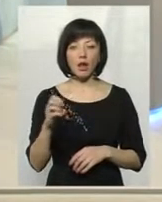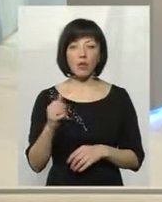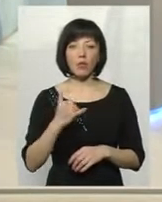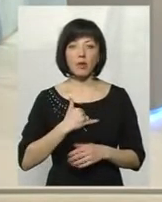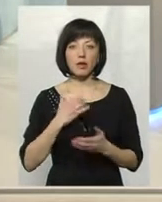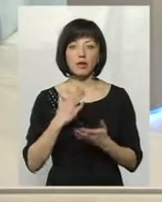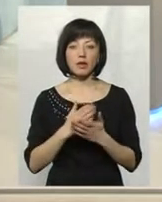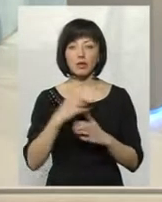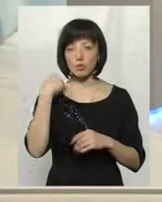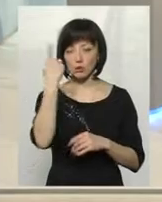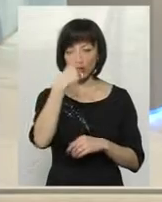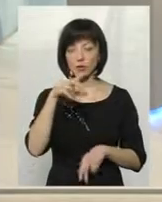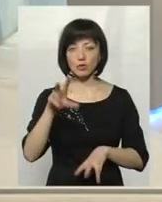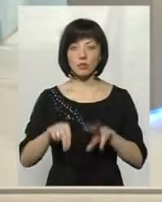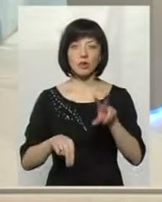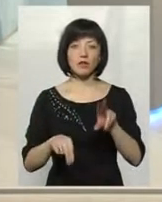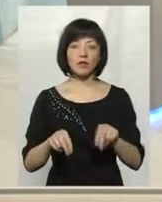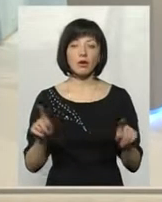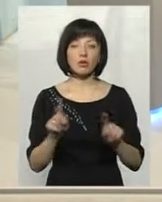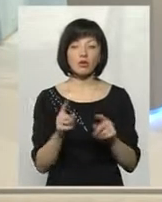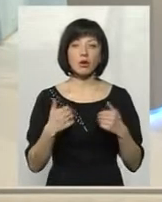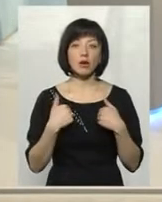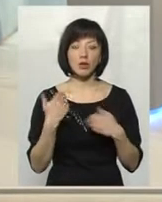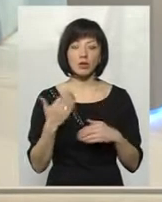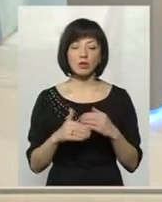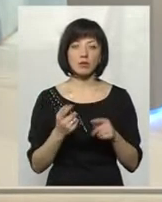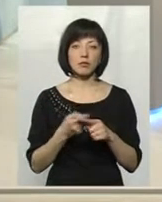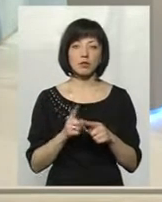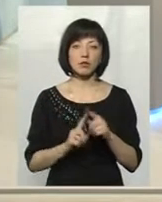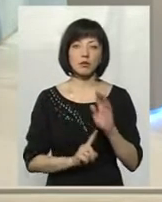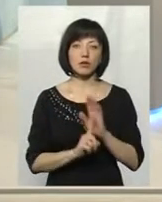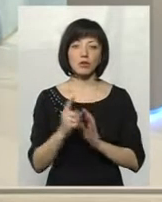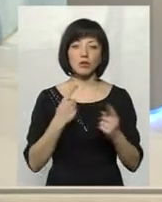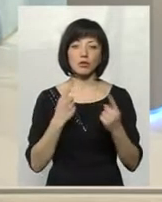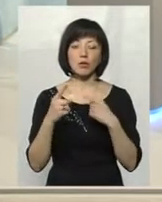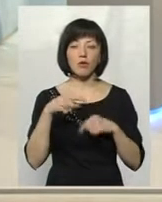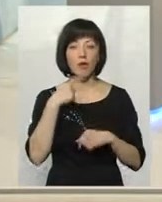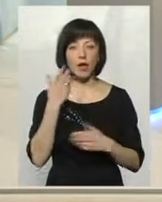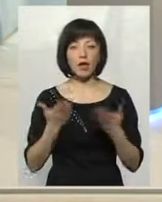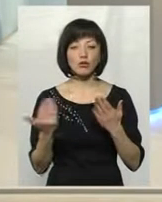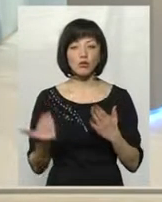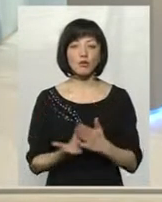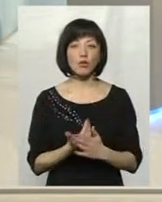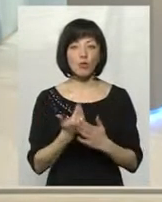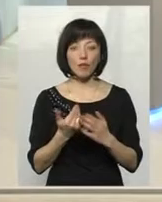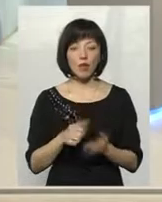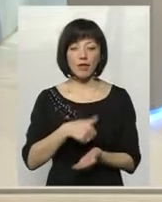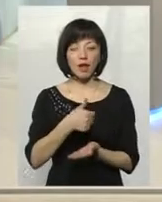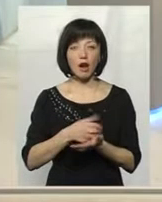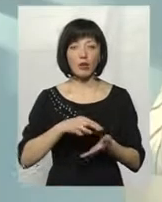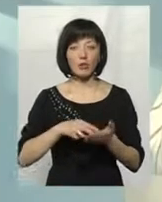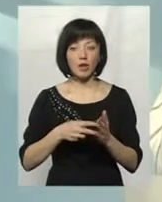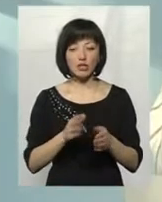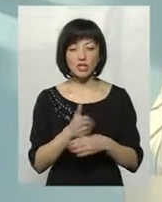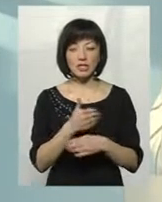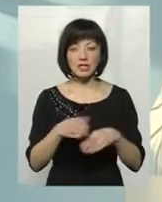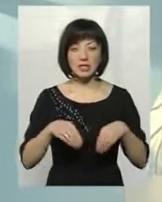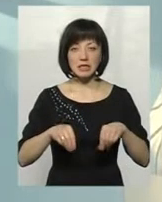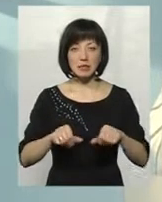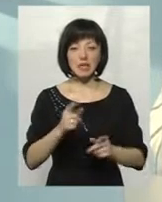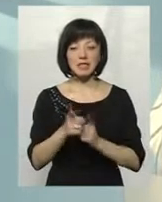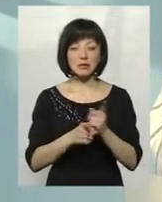особисто сподівання, що я вже про це на початку розмови говорив, що якщо в новому уточненому генеральному плані частина земель